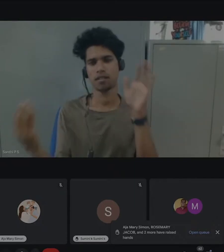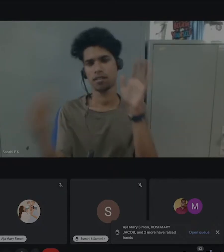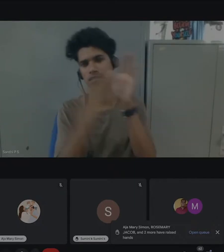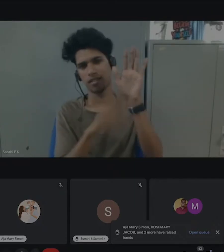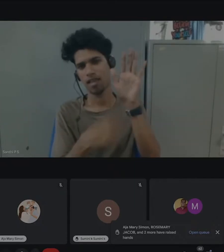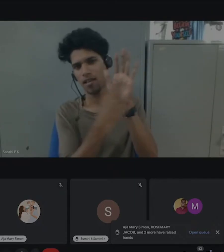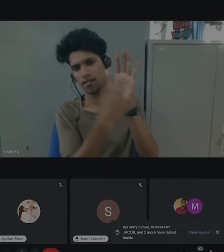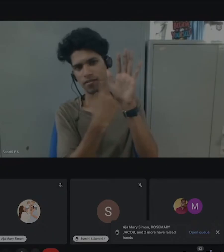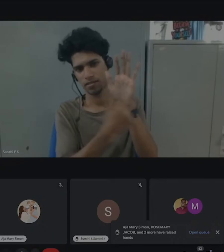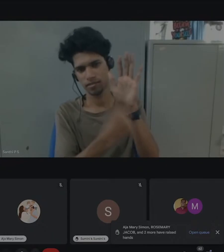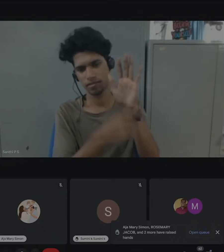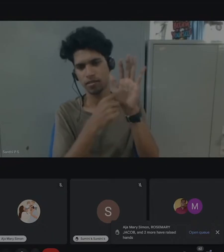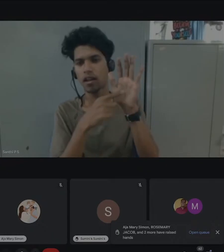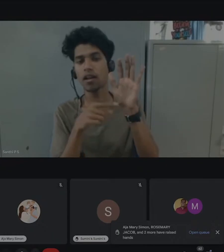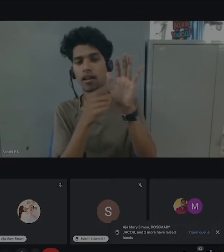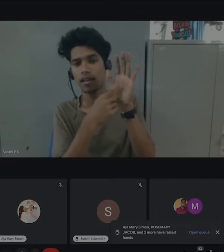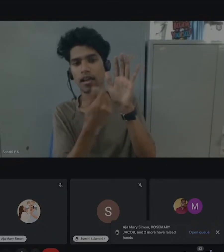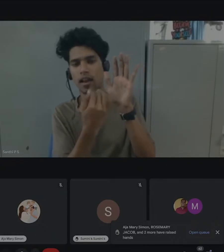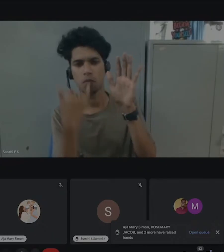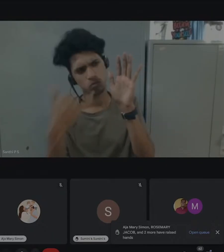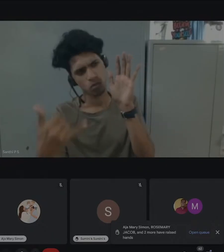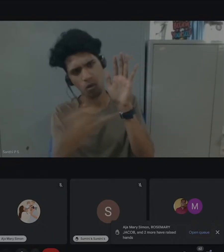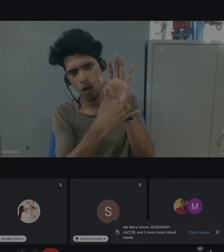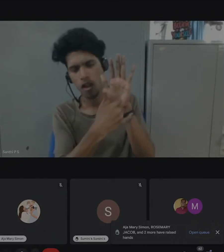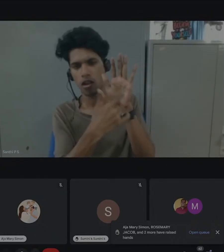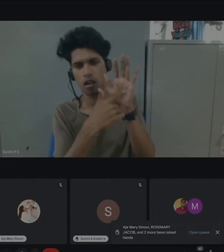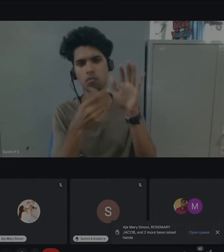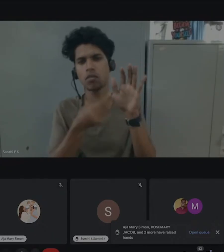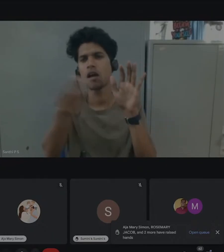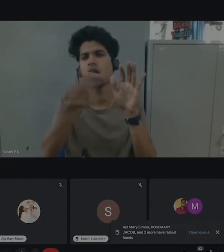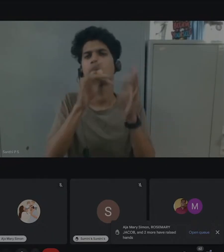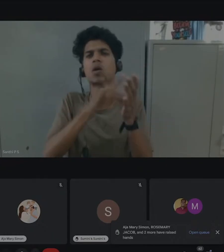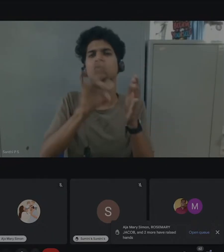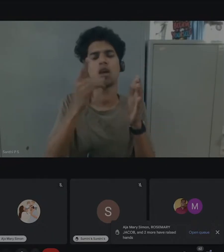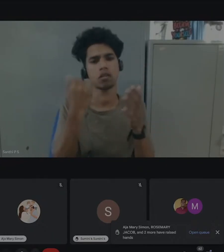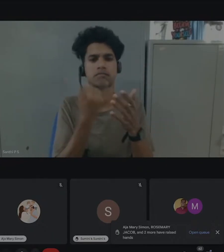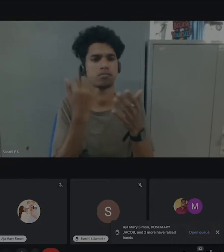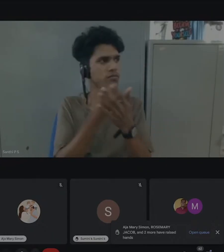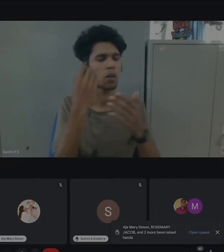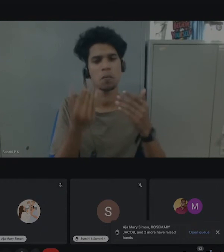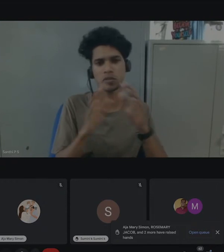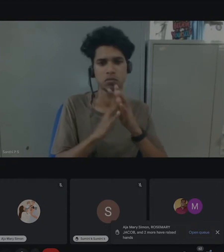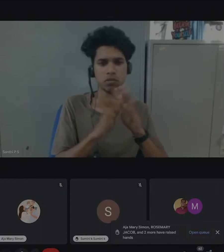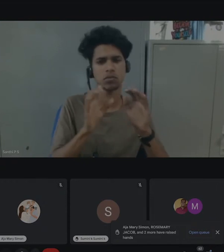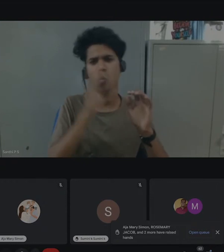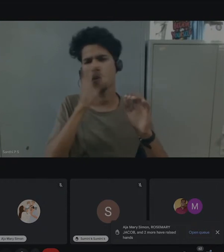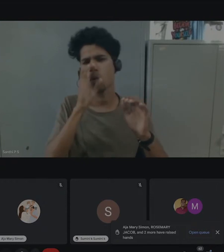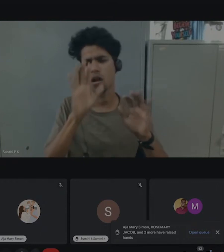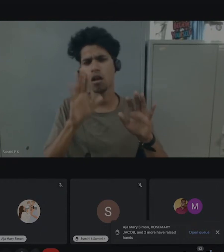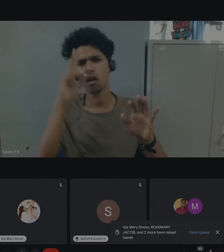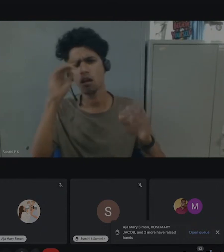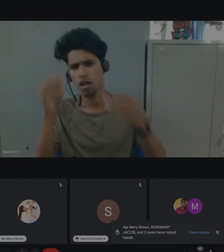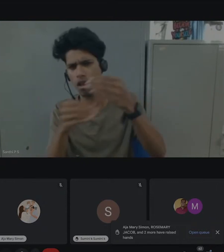നമ്പറിൽ ഒന്ന് വിളിച്ചിട്ട് അങ്ങ് ചോദിച്ചാൽ നിയറസ്റ്റ് സെന്റേഴ്സിന്റെ ഡീറ്റെയിൽസ് തരും. ഓക്കെ മാം. കോട്ടയം ജില്ലയിൽ എവിടെയെങ്കിലും ഉണ്ടോ? എന്റെ